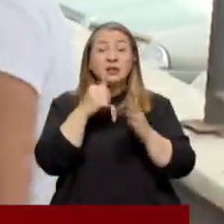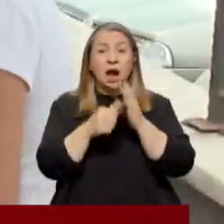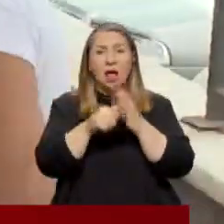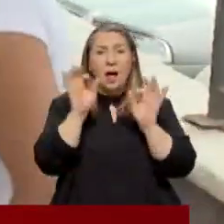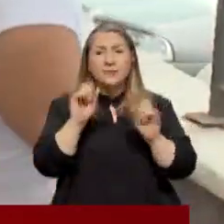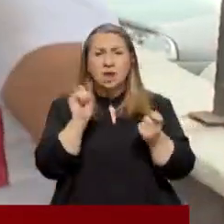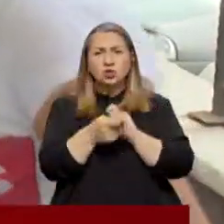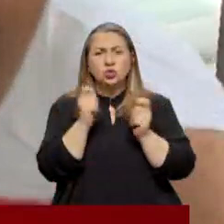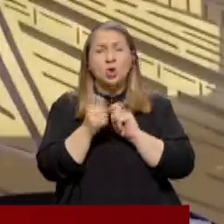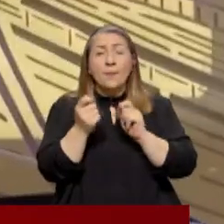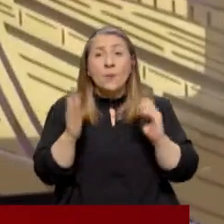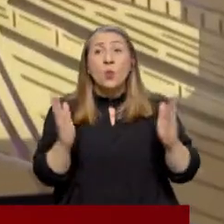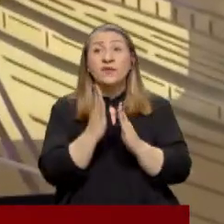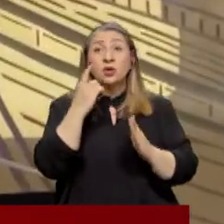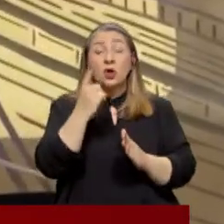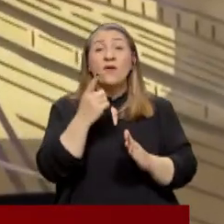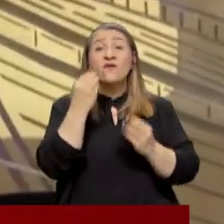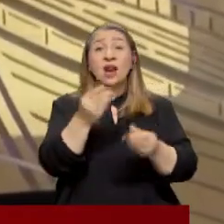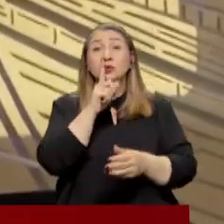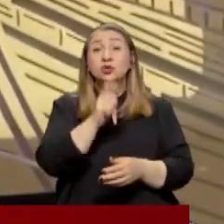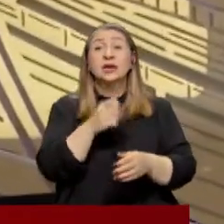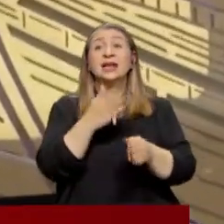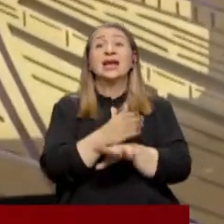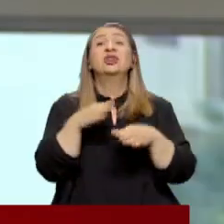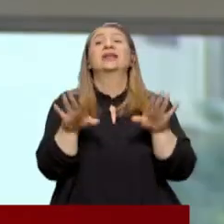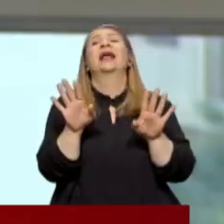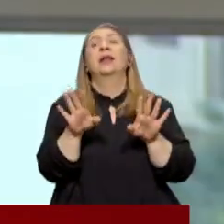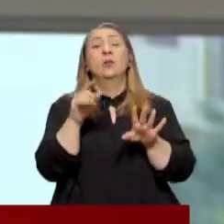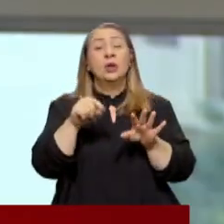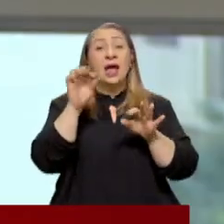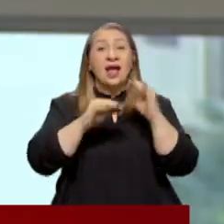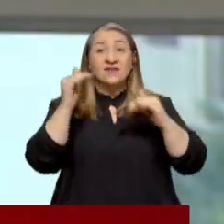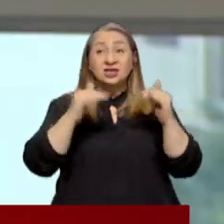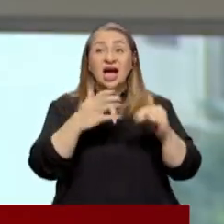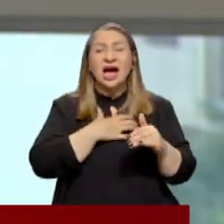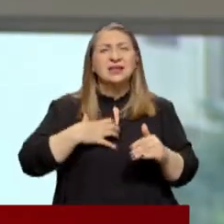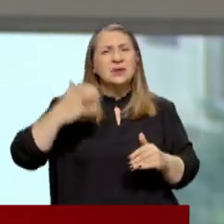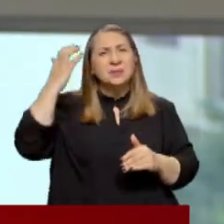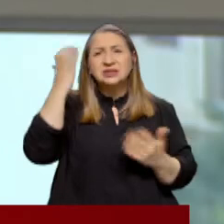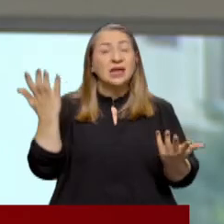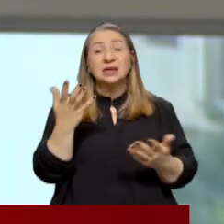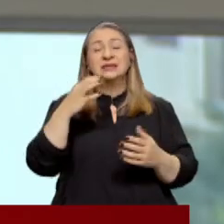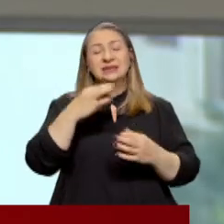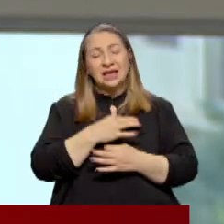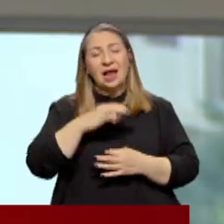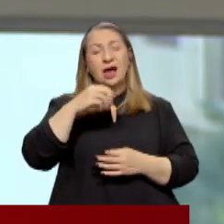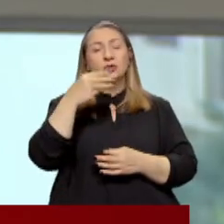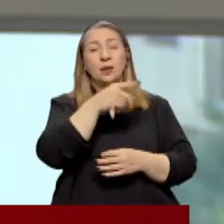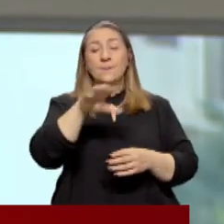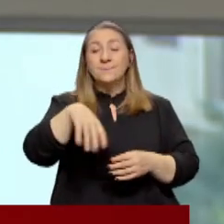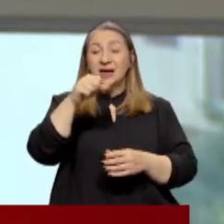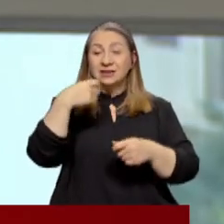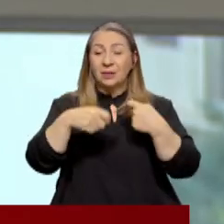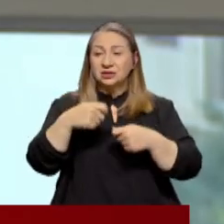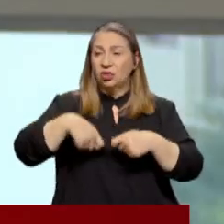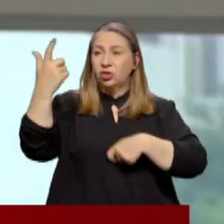sürekli değişiyor ama muhalefete göre verilen vaatler gerçekçi değil. Bugünkü enflasyonun ana sebebi Sayın Erdoğan'ın Merkez Bankası